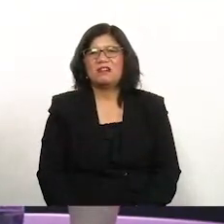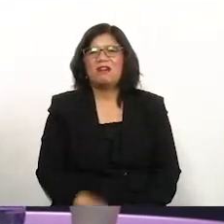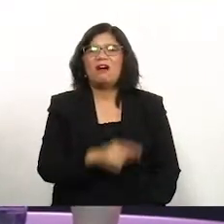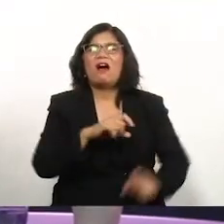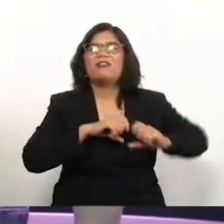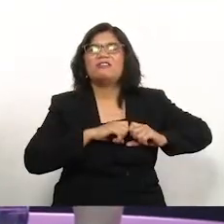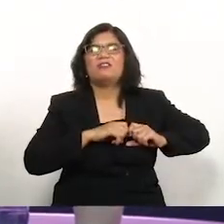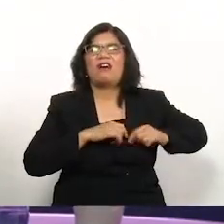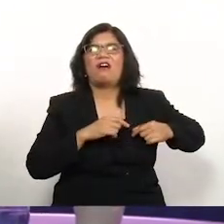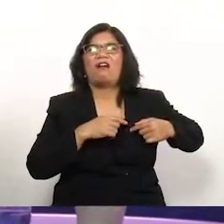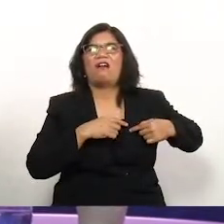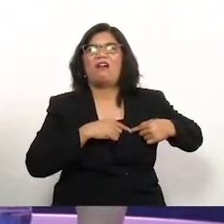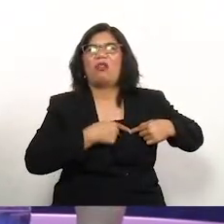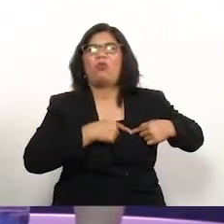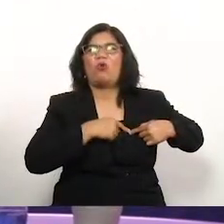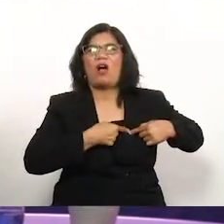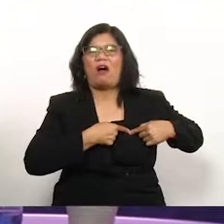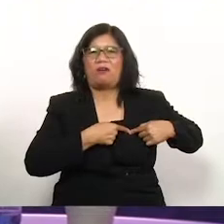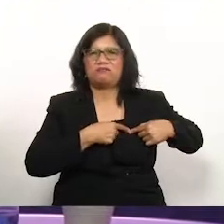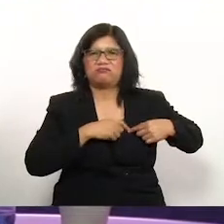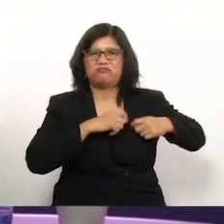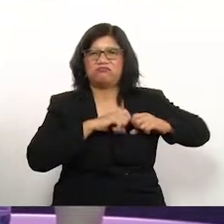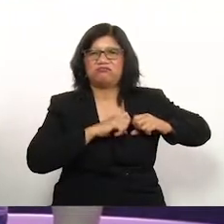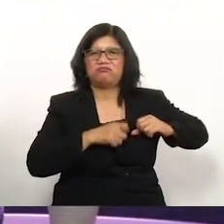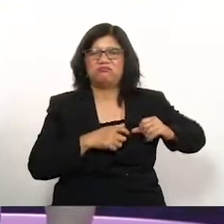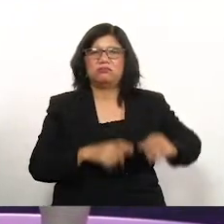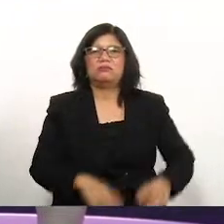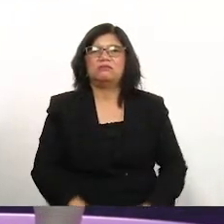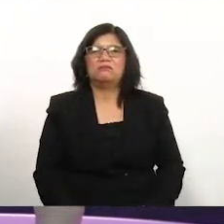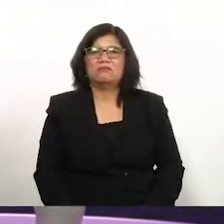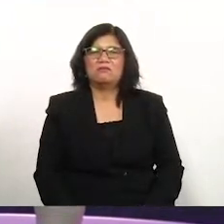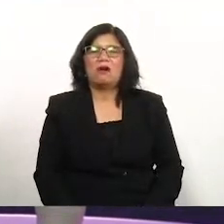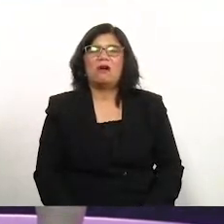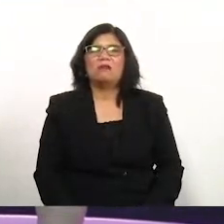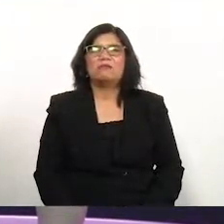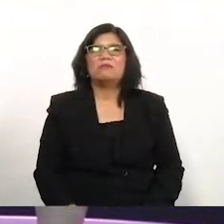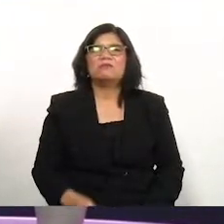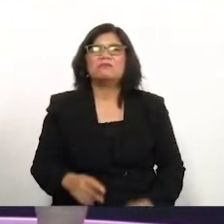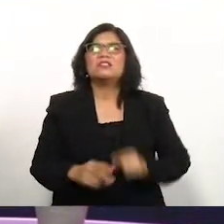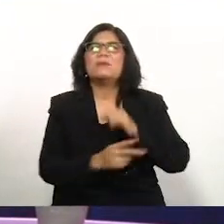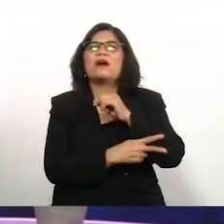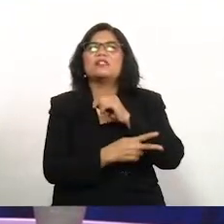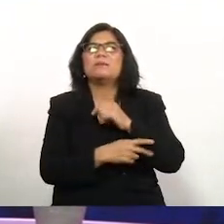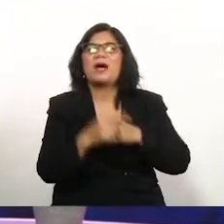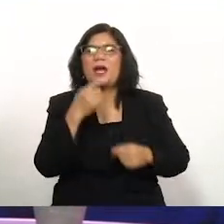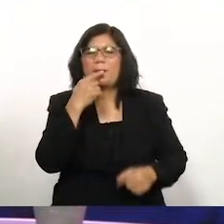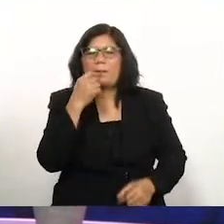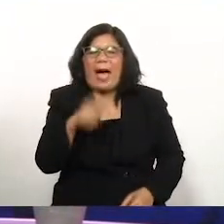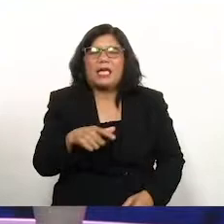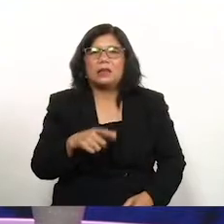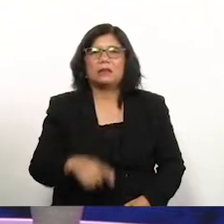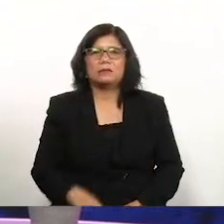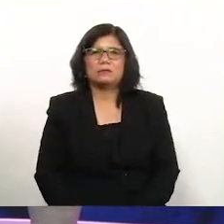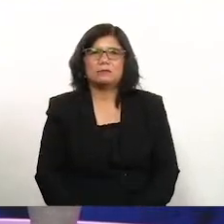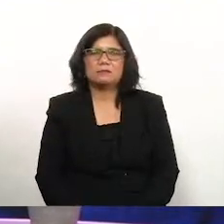terluka Hai orang-orang yang mungkin punya trauma Hai dan orang-orang yang menyimpan kepahitan Hai